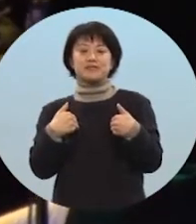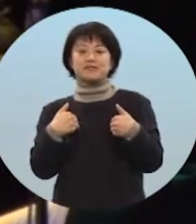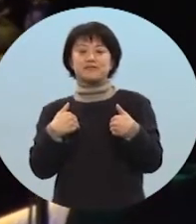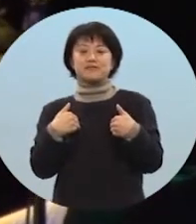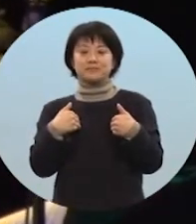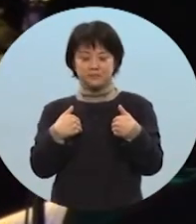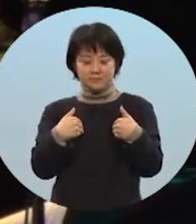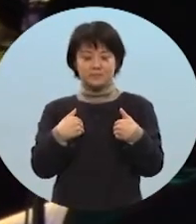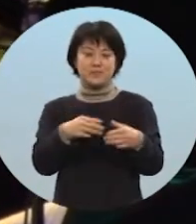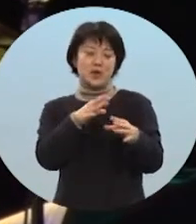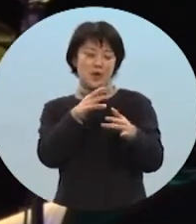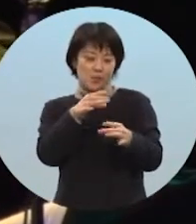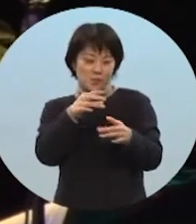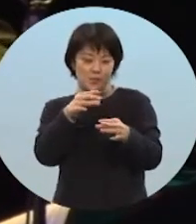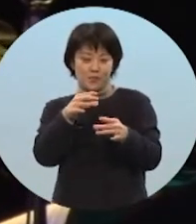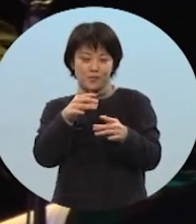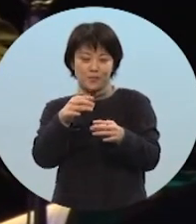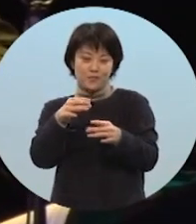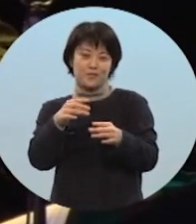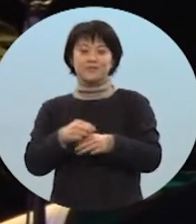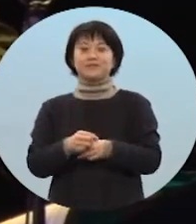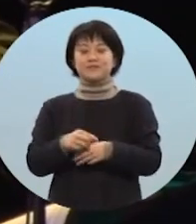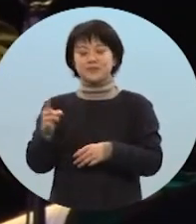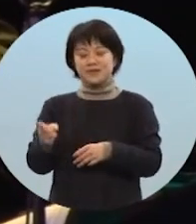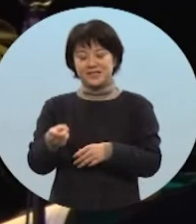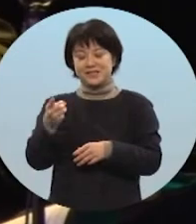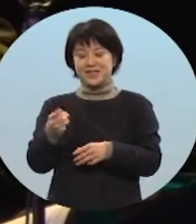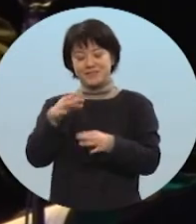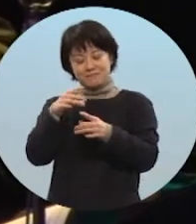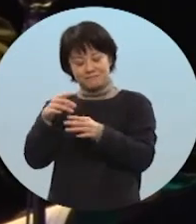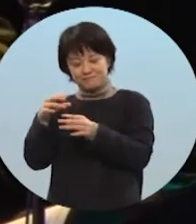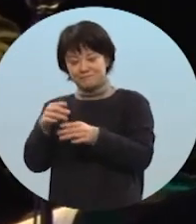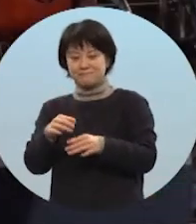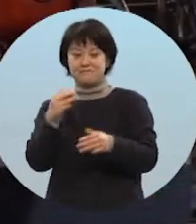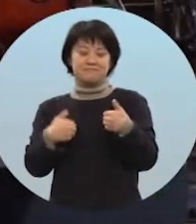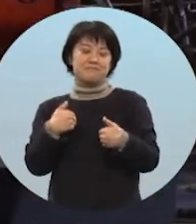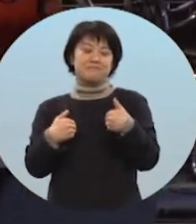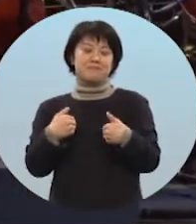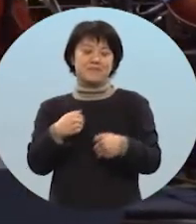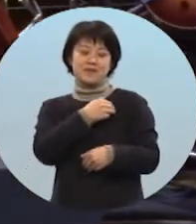ような格好にどうしてもなってしまう、自然になってしまいますよね。